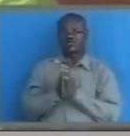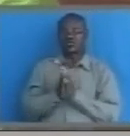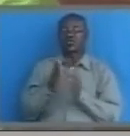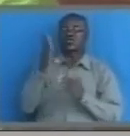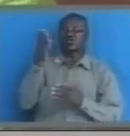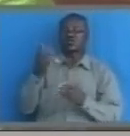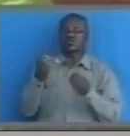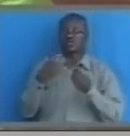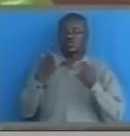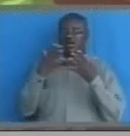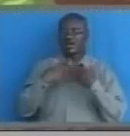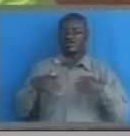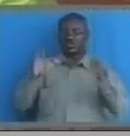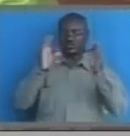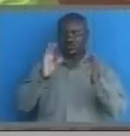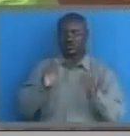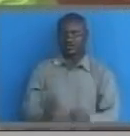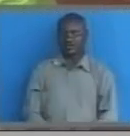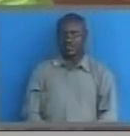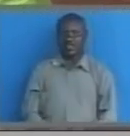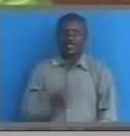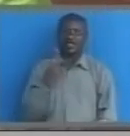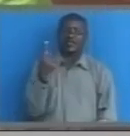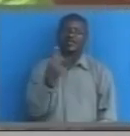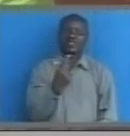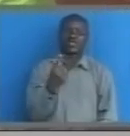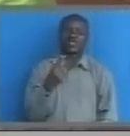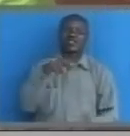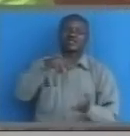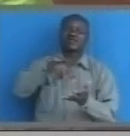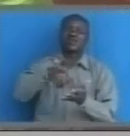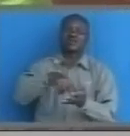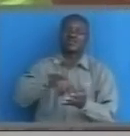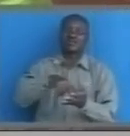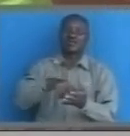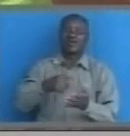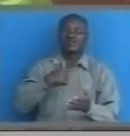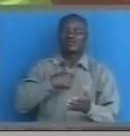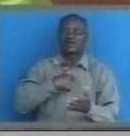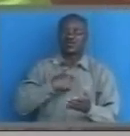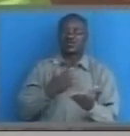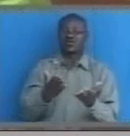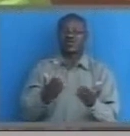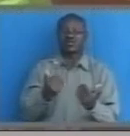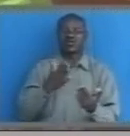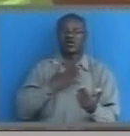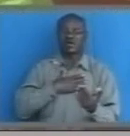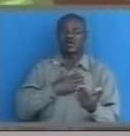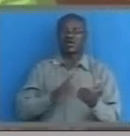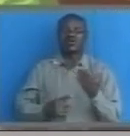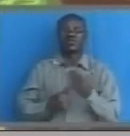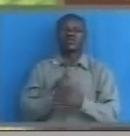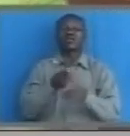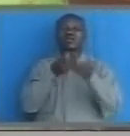kwa kunijalia Siku ya Leo lakini kipekee nasimama ndani ya Bunge hili nikiamini uwezo wangu ndani ya Bunge hili umetokana